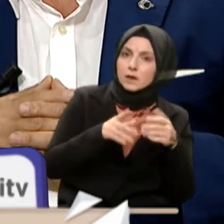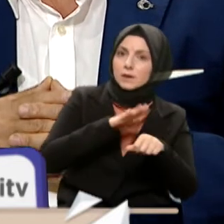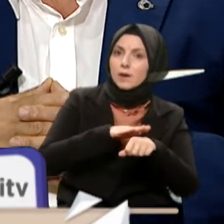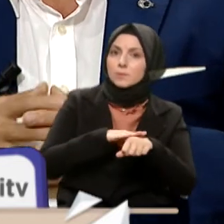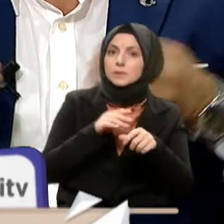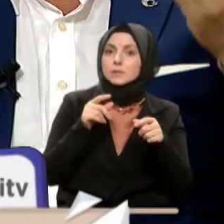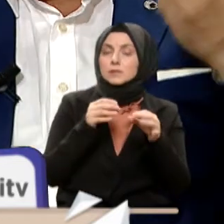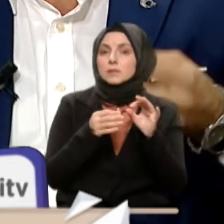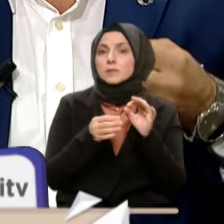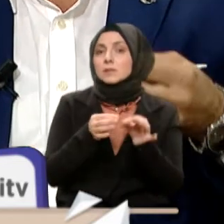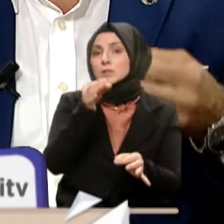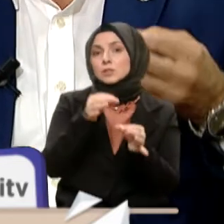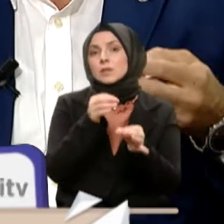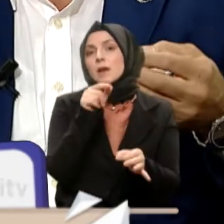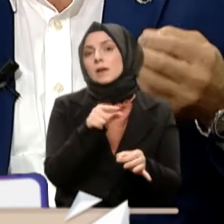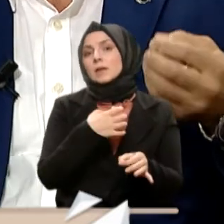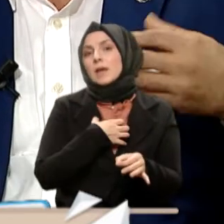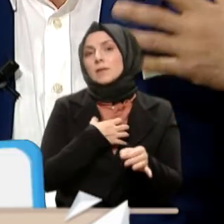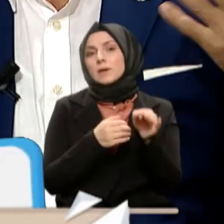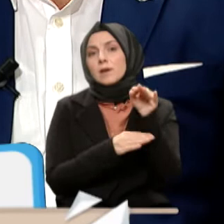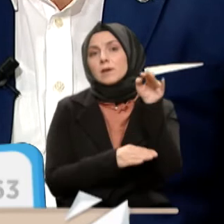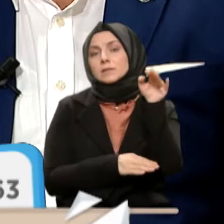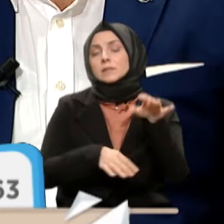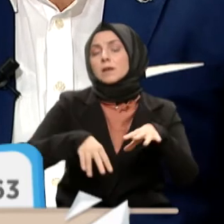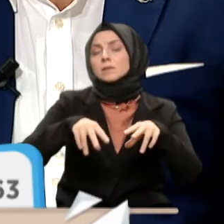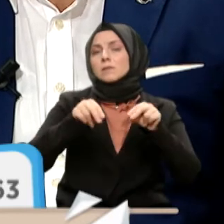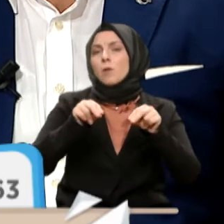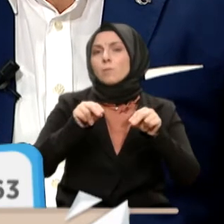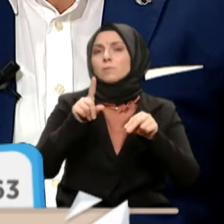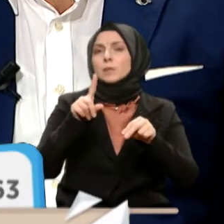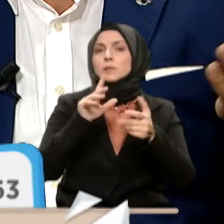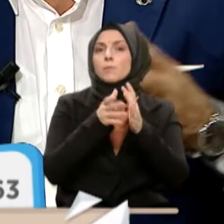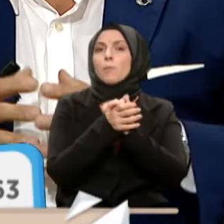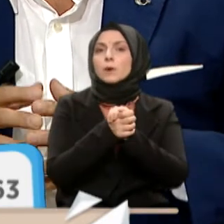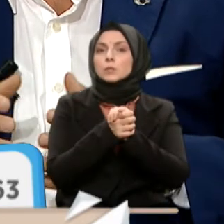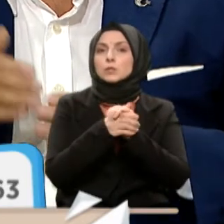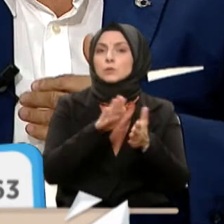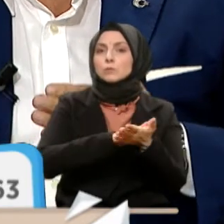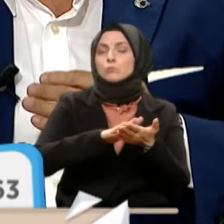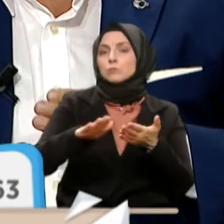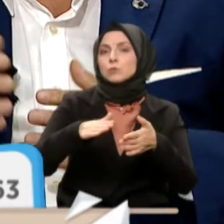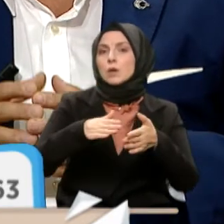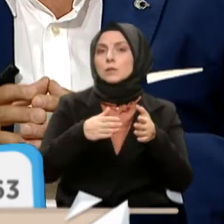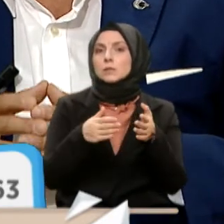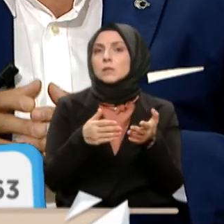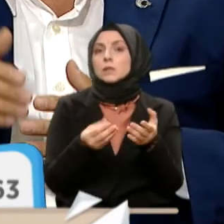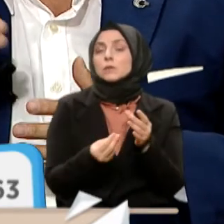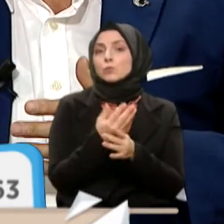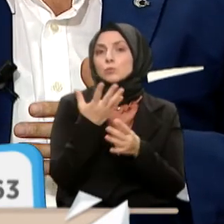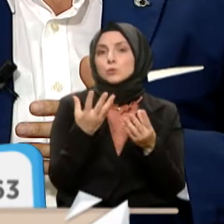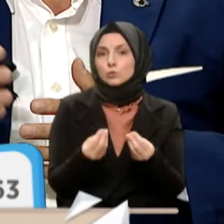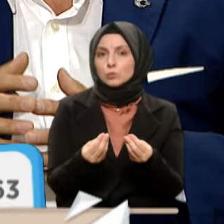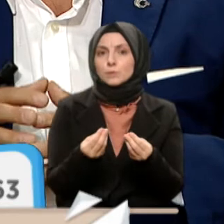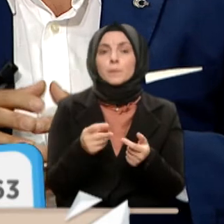olan irtibatın da kendi hayatında tamamen bir barışık bir düzen kurmuş olur Bunun için günde beş vakit namaz